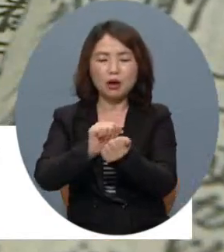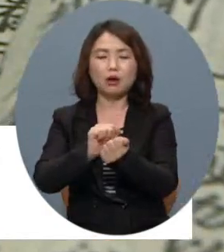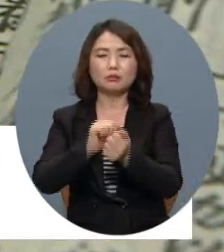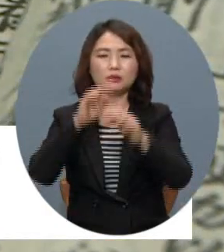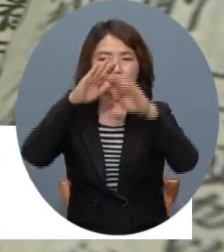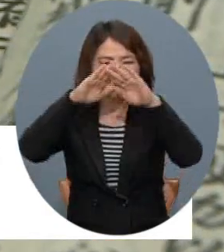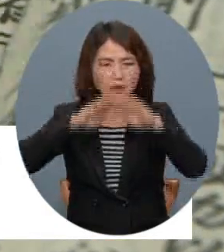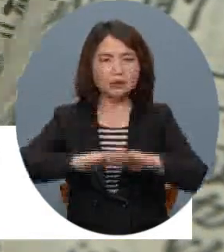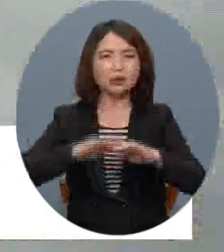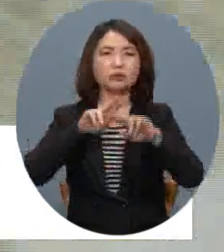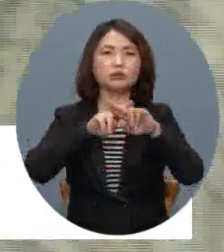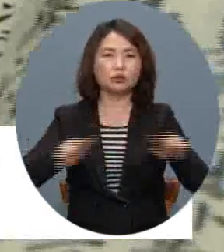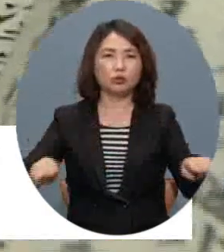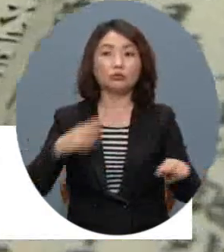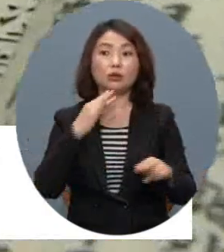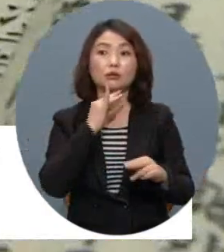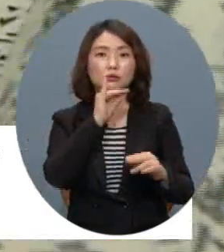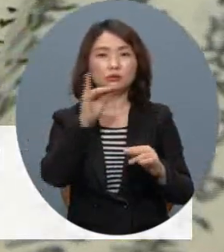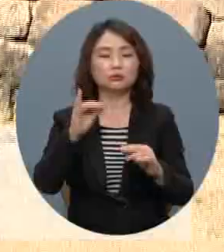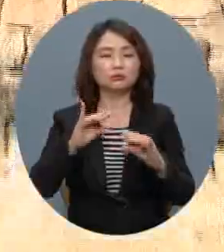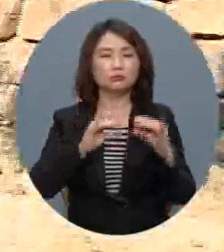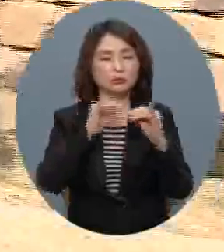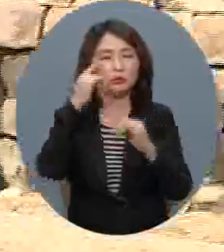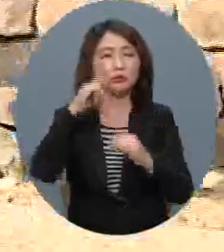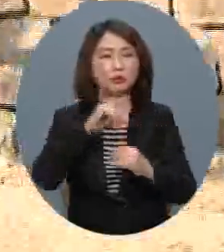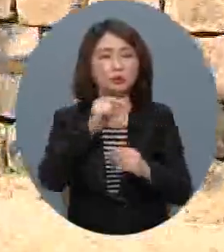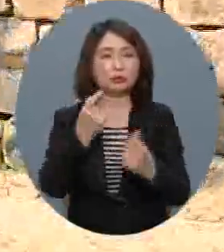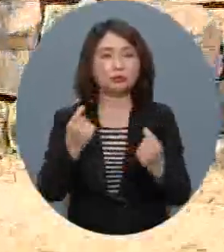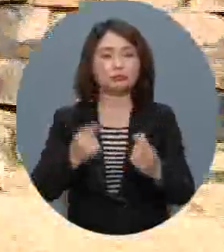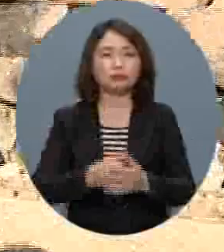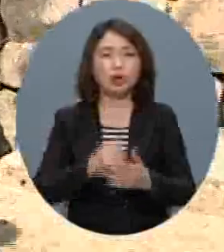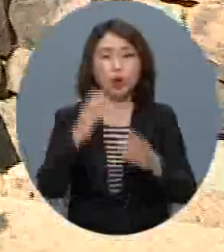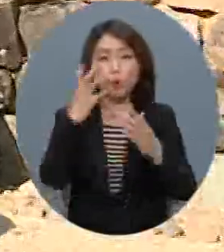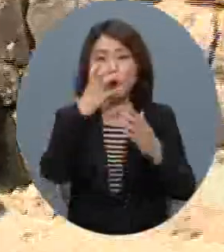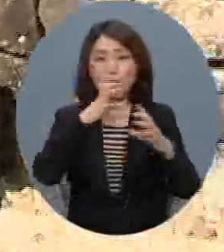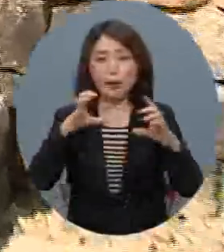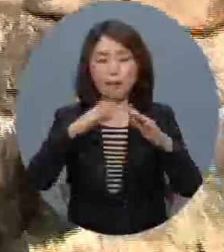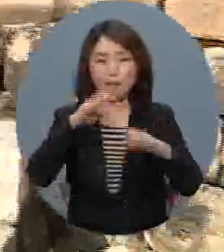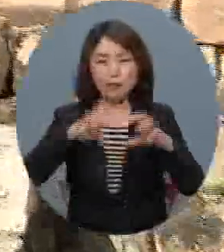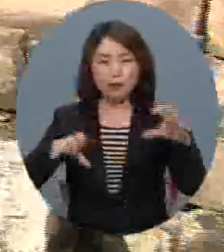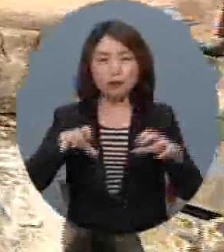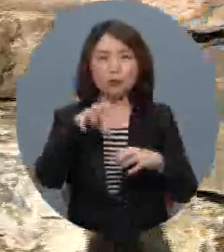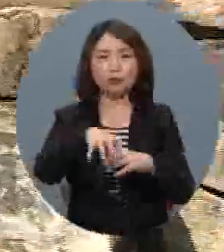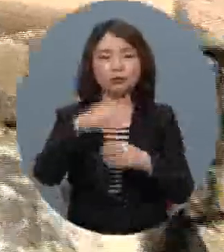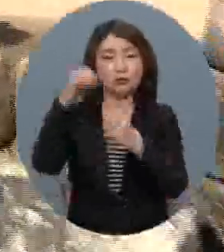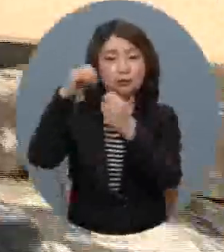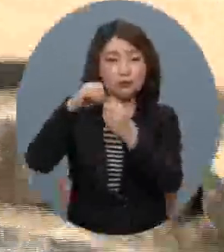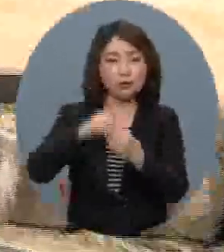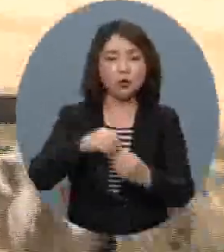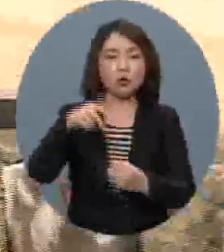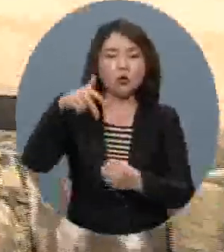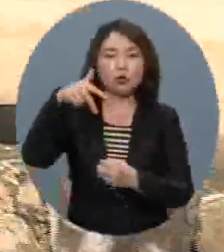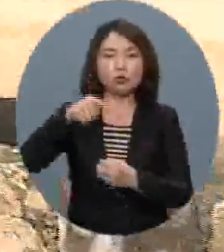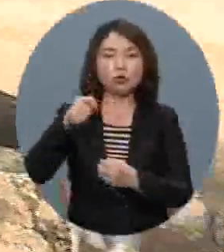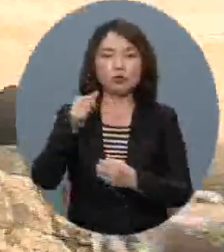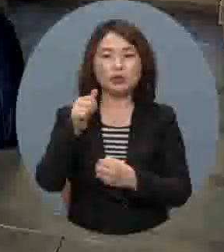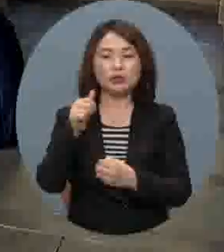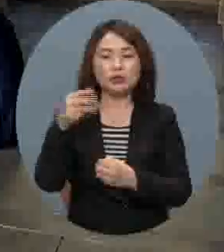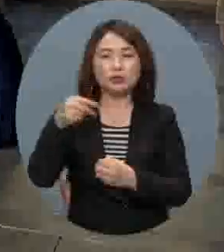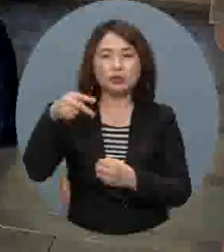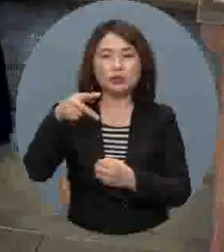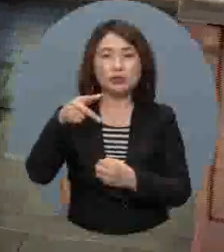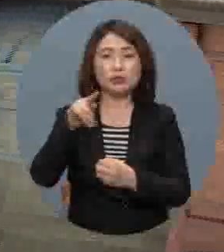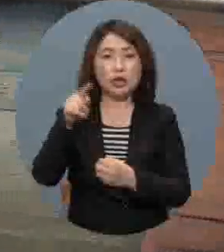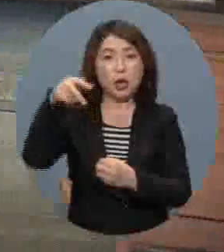생략하는 걸 당연하게 여기는 것으로 보입니다 하회마을 화 경당 고택에서 대를 잇고 있는 주소 뉴 3호 씨 역시